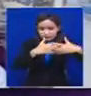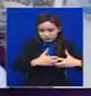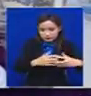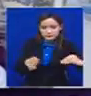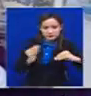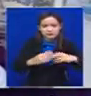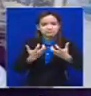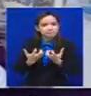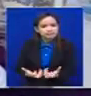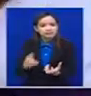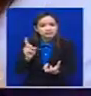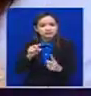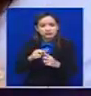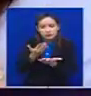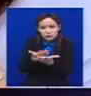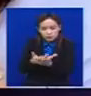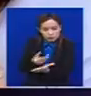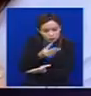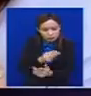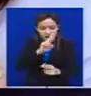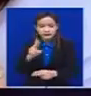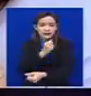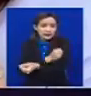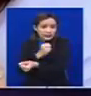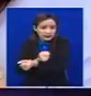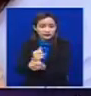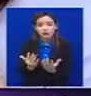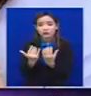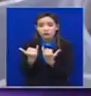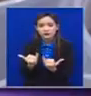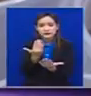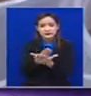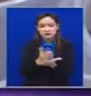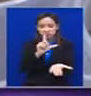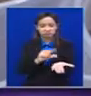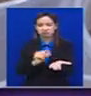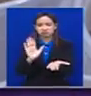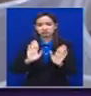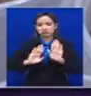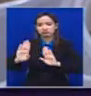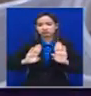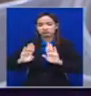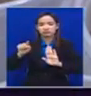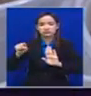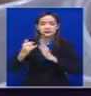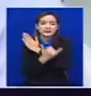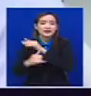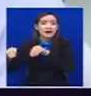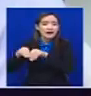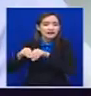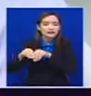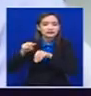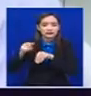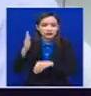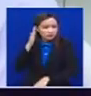รรมหนักมีการระดมทุนและการใช้แรงงานที่ปัจจุบันถือว่าราคาไม่ถูกเมื่อเทียบกับเพื่อนบ้านและในอนาคตคือการเข้า